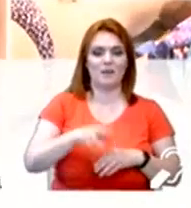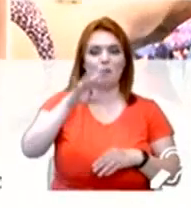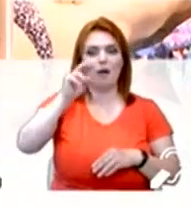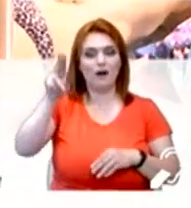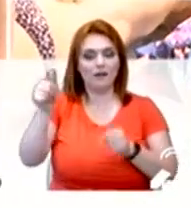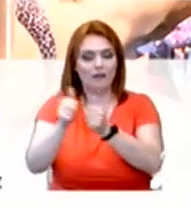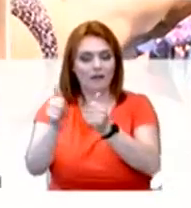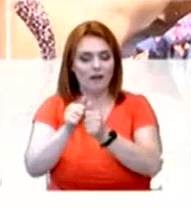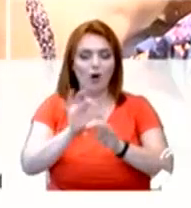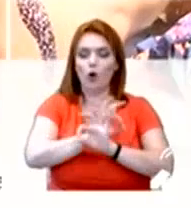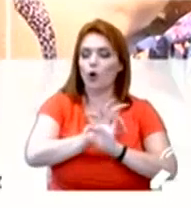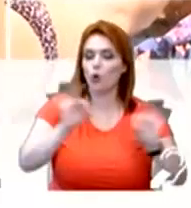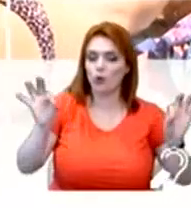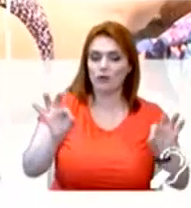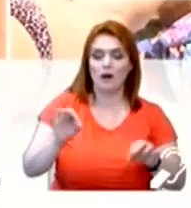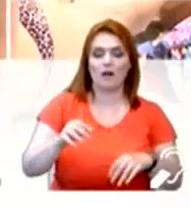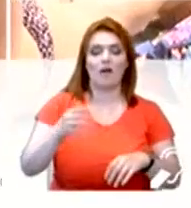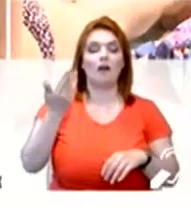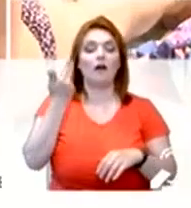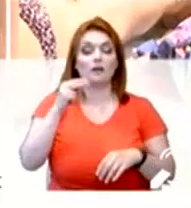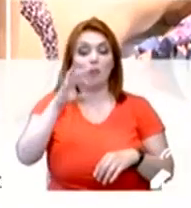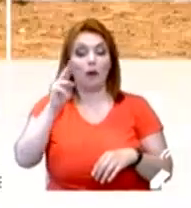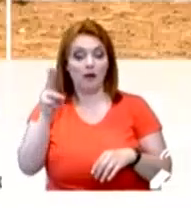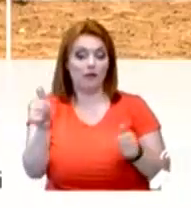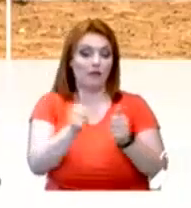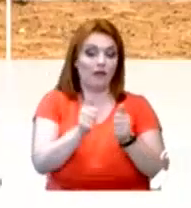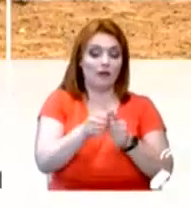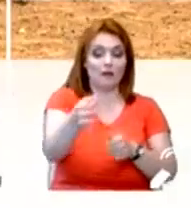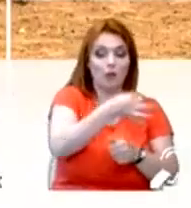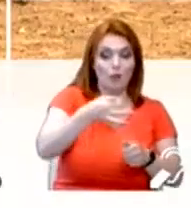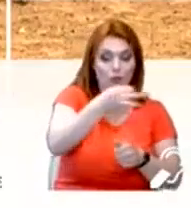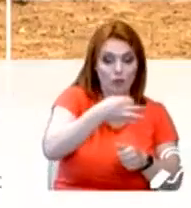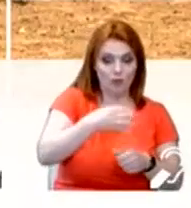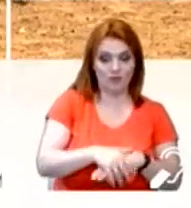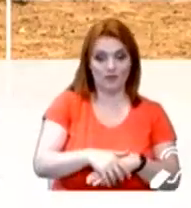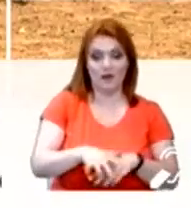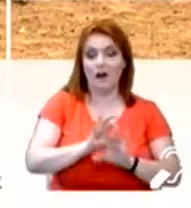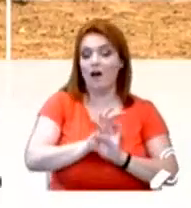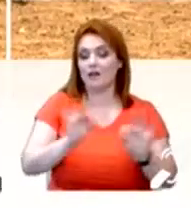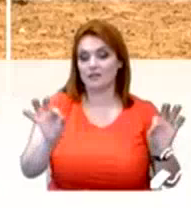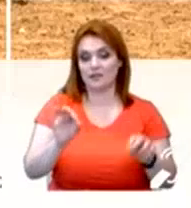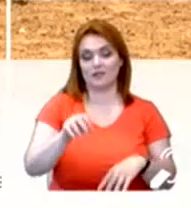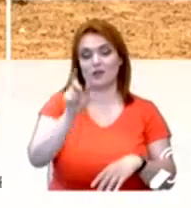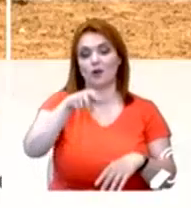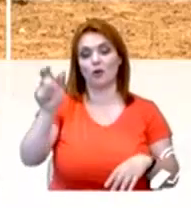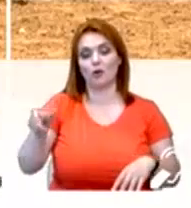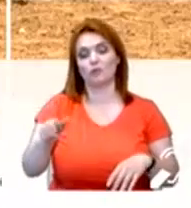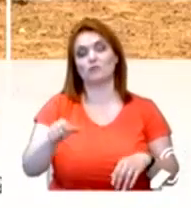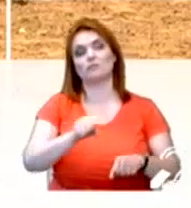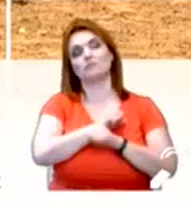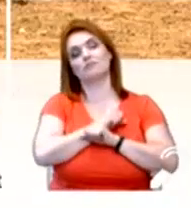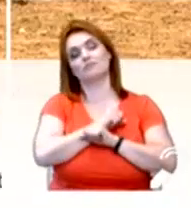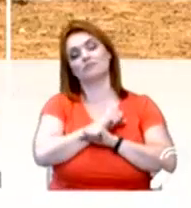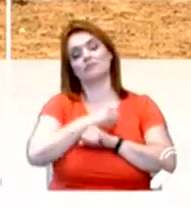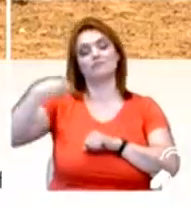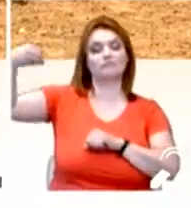знаете, это очень круто, когда в парке есть пляж. Вот когда люди могут себя вот так вот прийти, позагорать, почувствовать себя просто